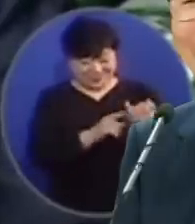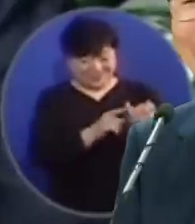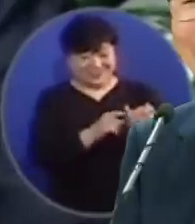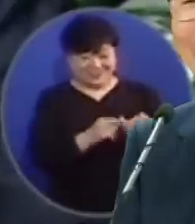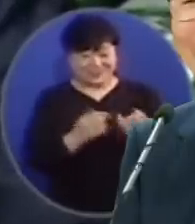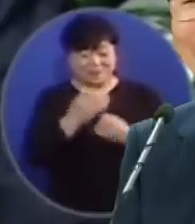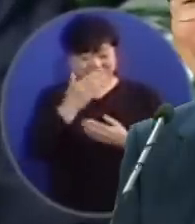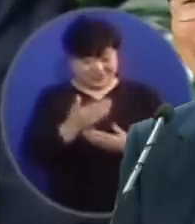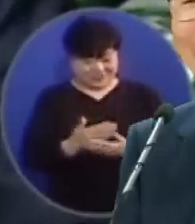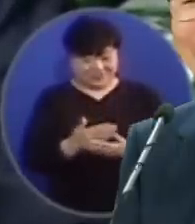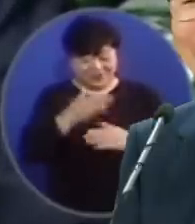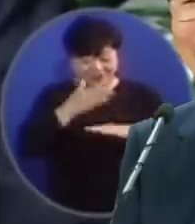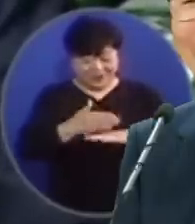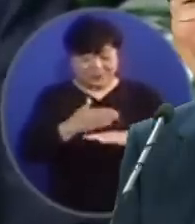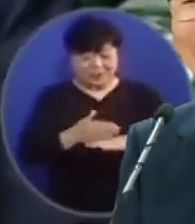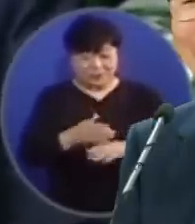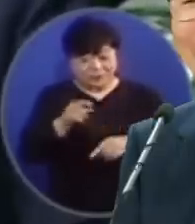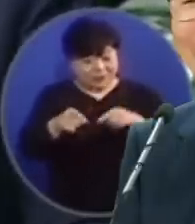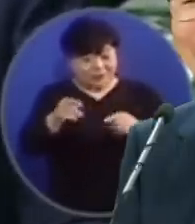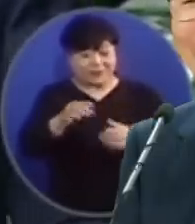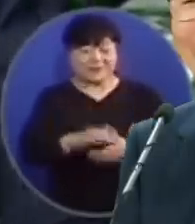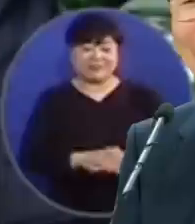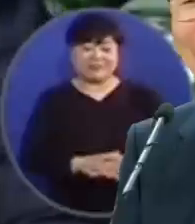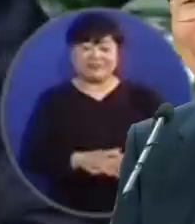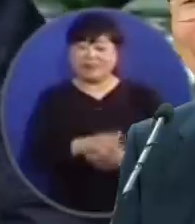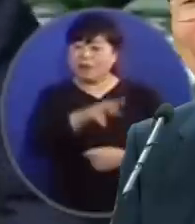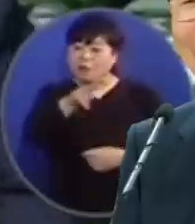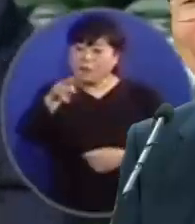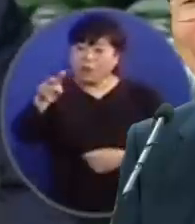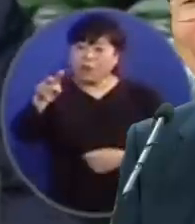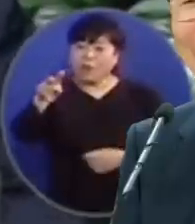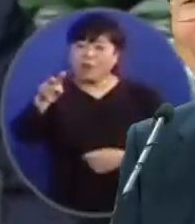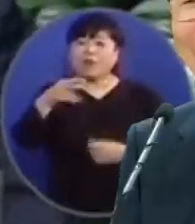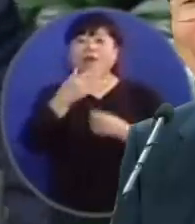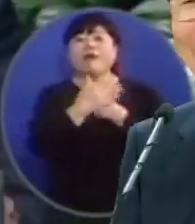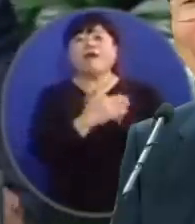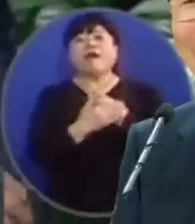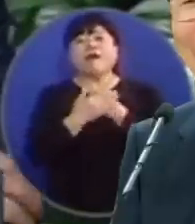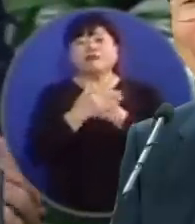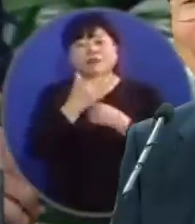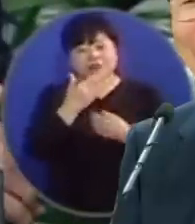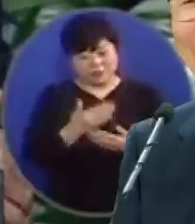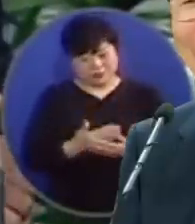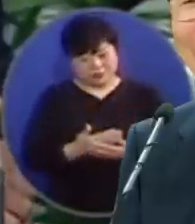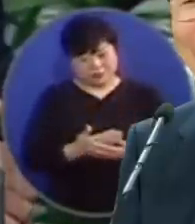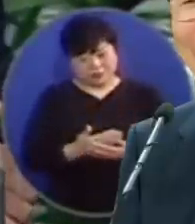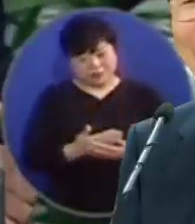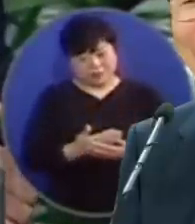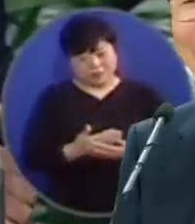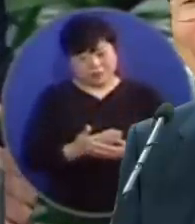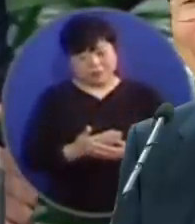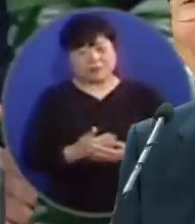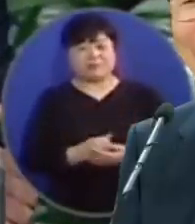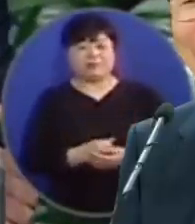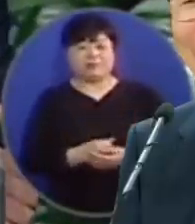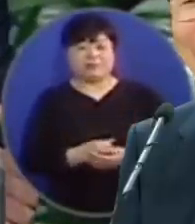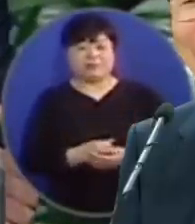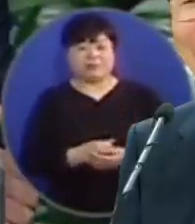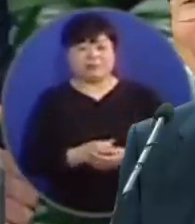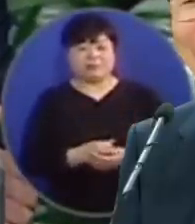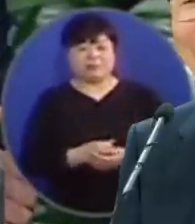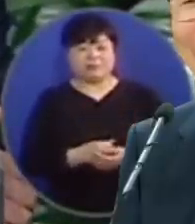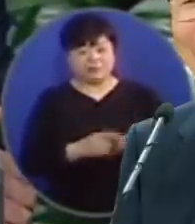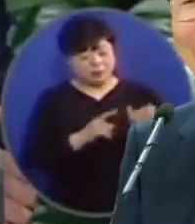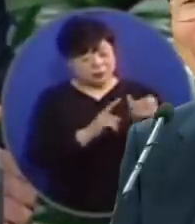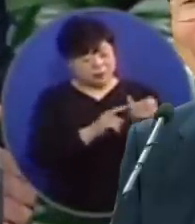나중에 나 이거 감사하다고 인사하고 밖으로 나가는데 내가 은혜를 받아가지고서 내가 내 처지를 바라보면